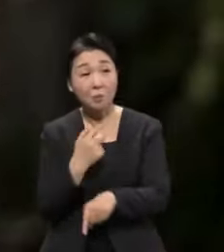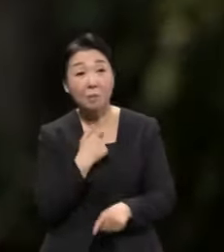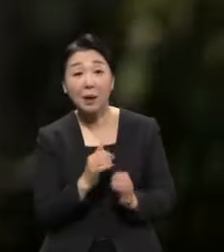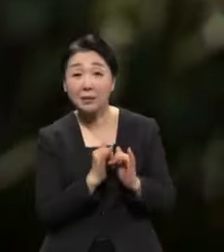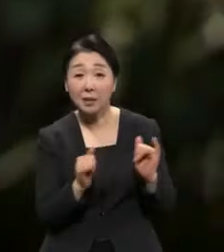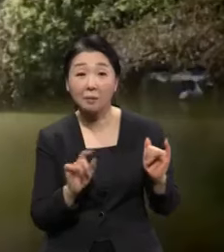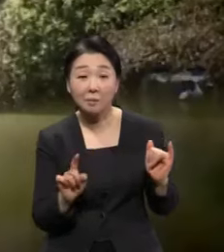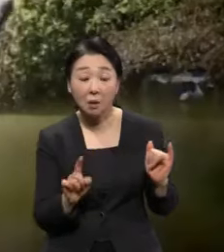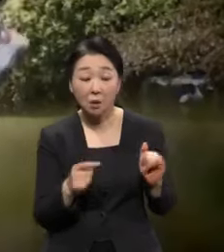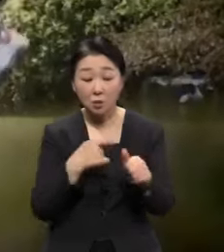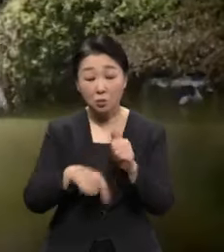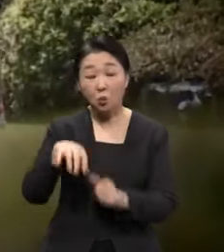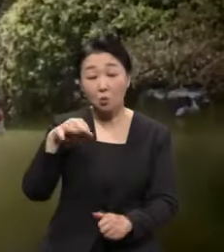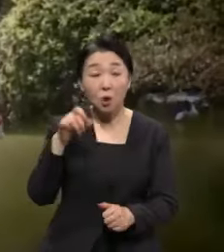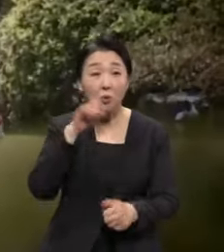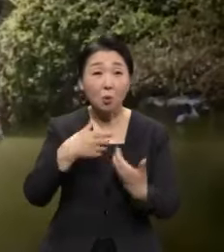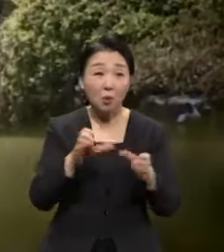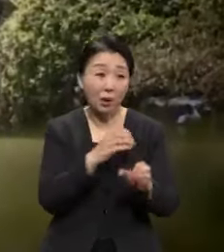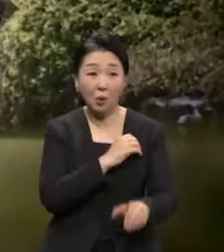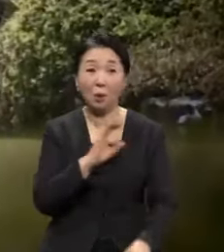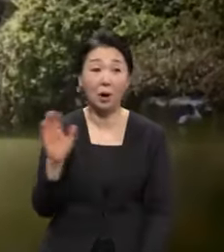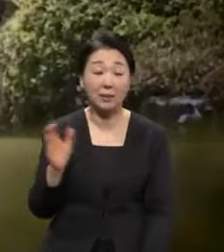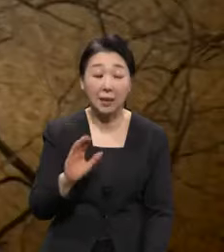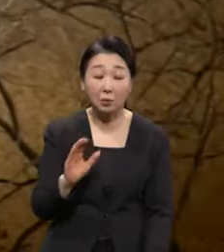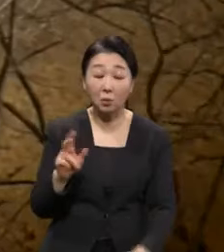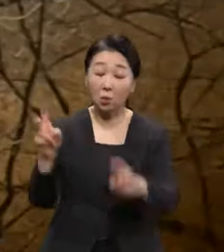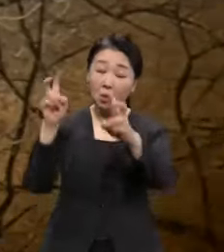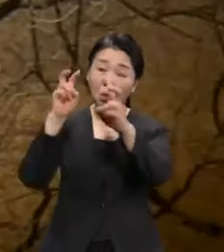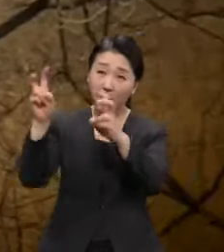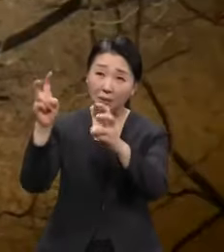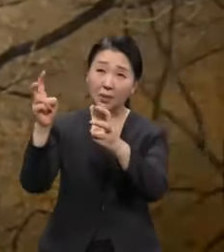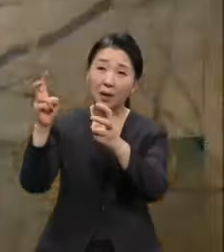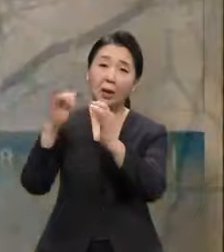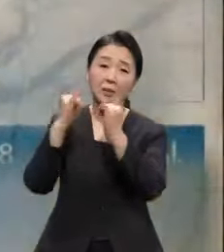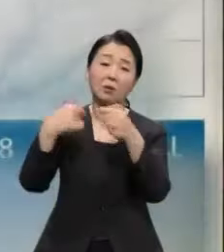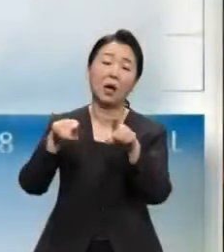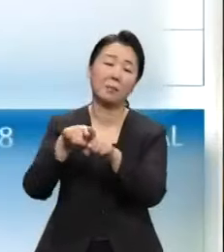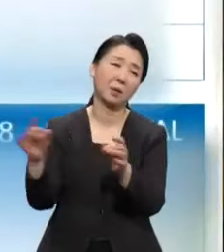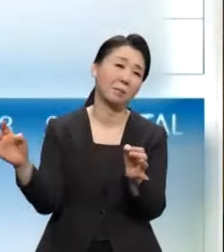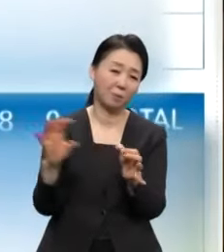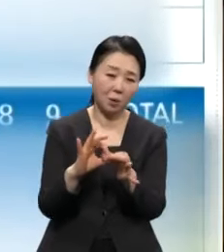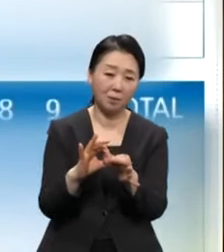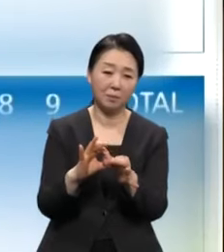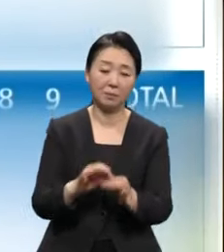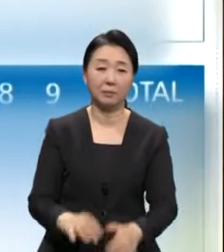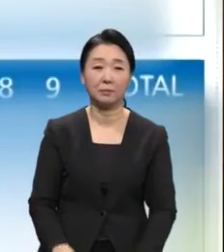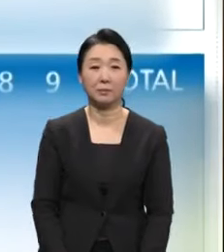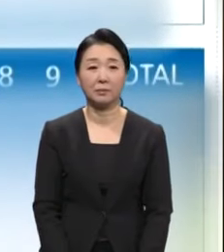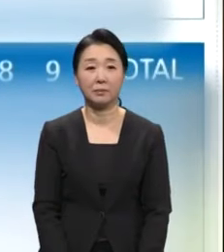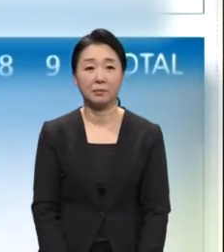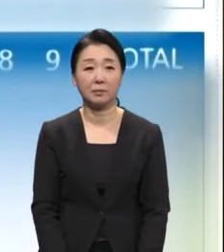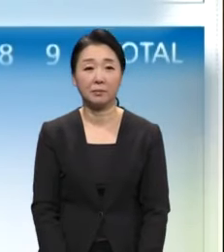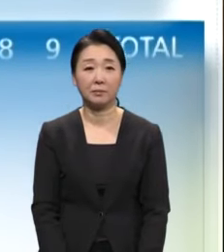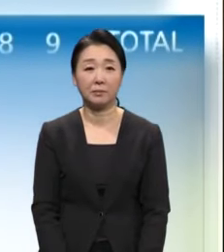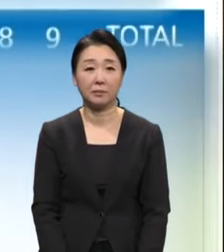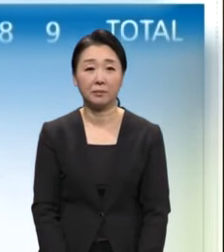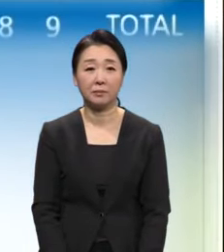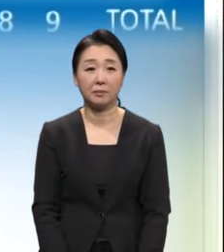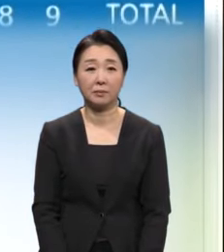가운데는 교육원의 동아리 회원이 아닌 협력업체 직원도 포함된 걸로 확인 됐습니다 JTBC